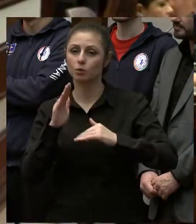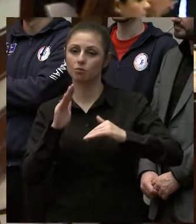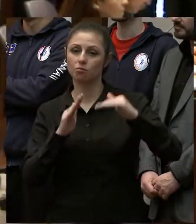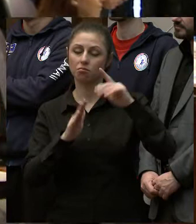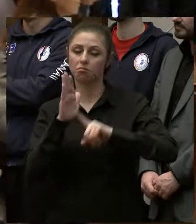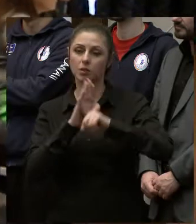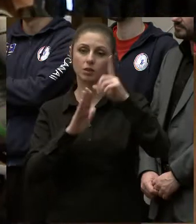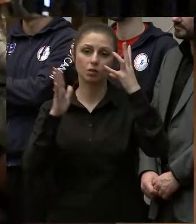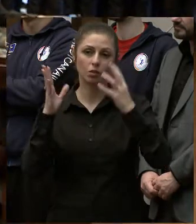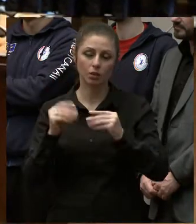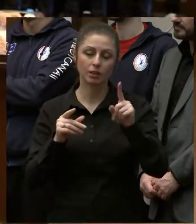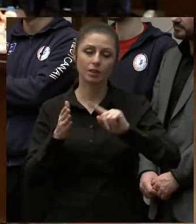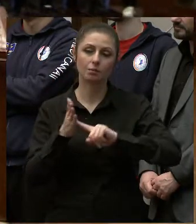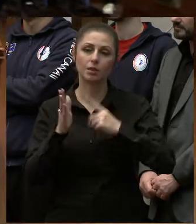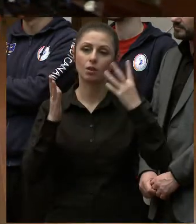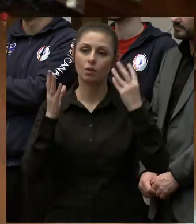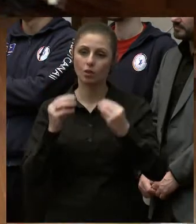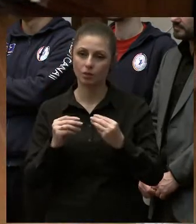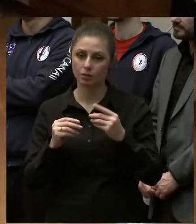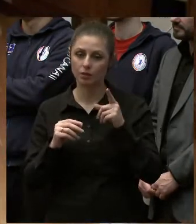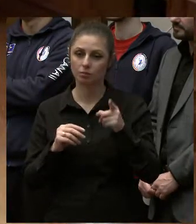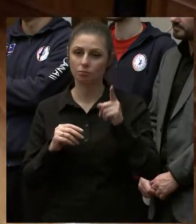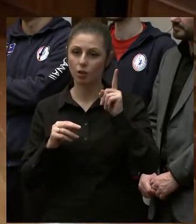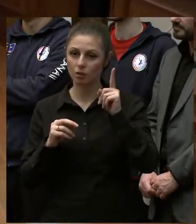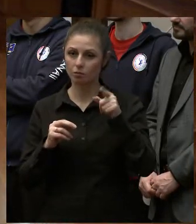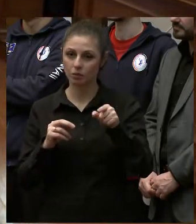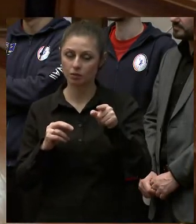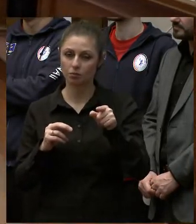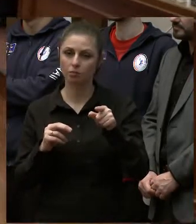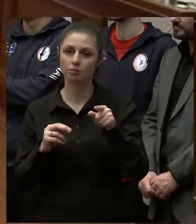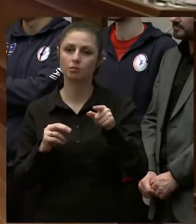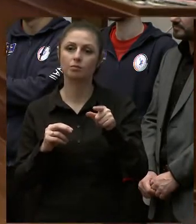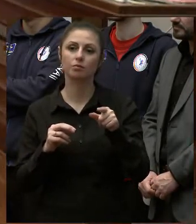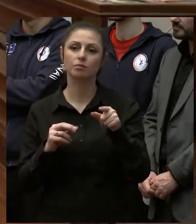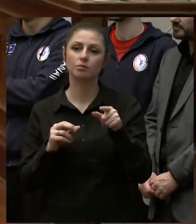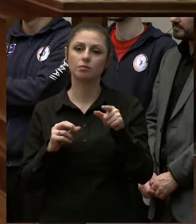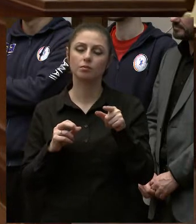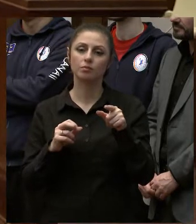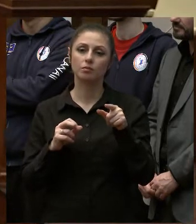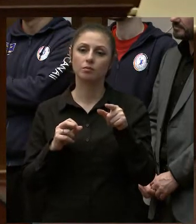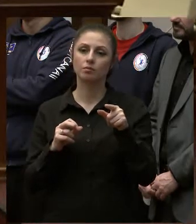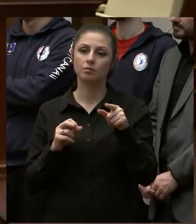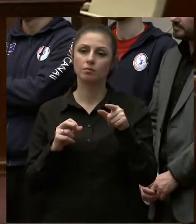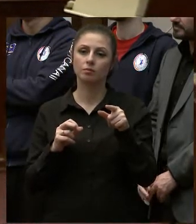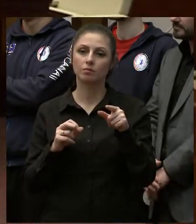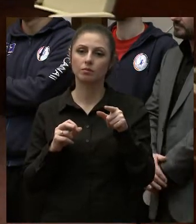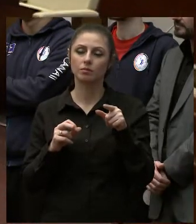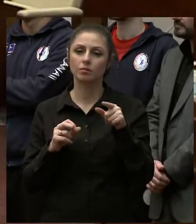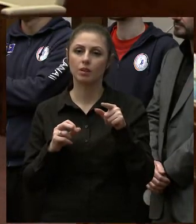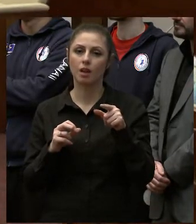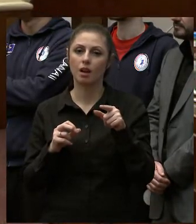bu derece başarıya ulaşmasına imza atan antrenör, hoca, toplayıcı ve